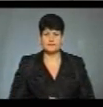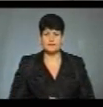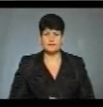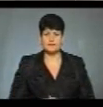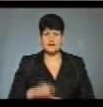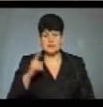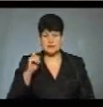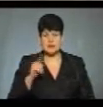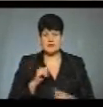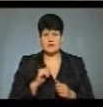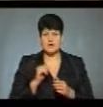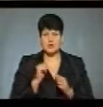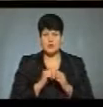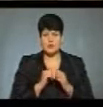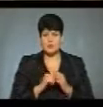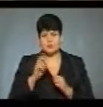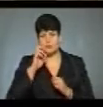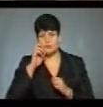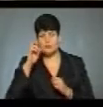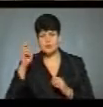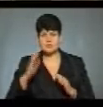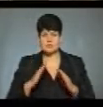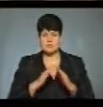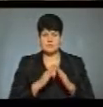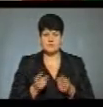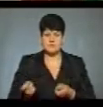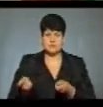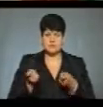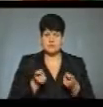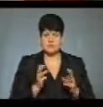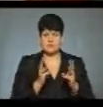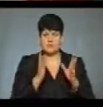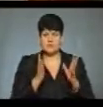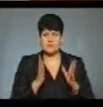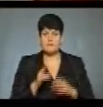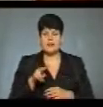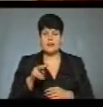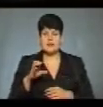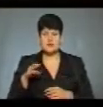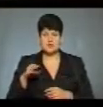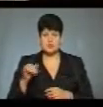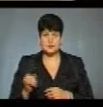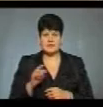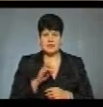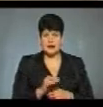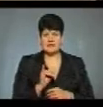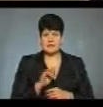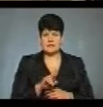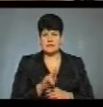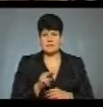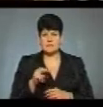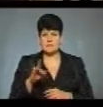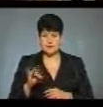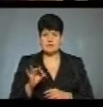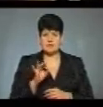Божий дім, ми понесемо вогонь. Пластуни Василь Довгань, Яна Петльована та Оксана